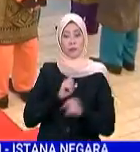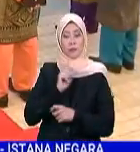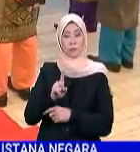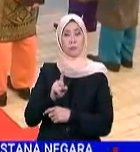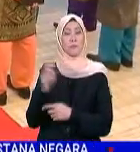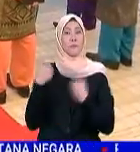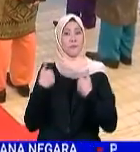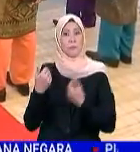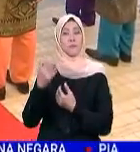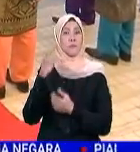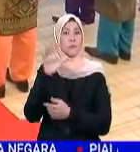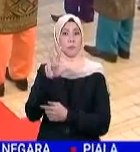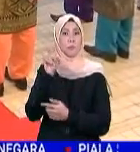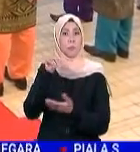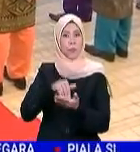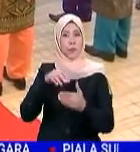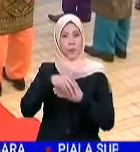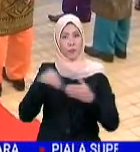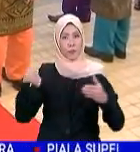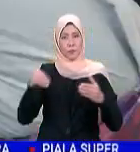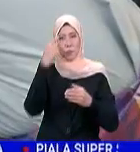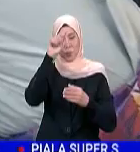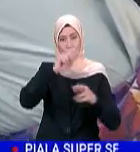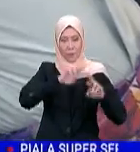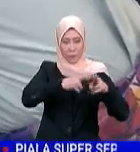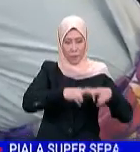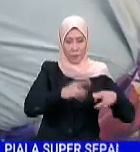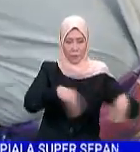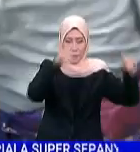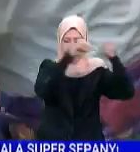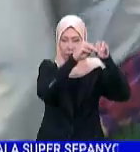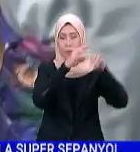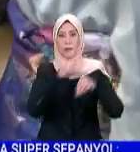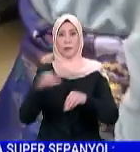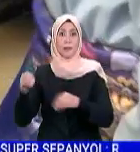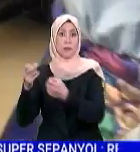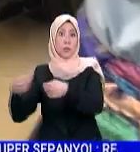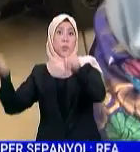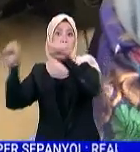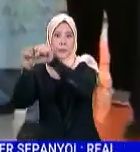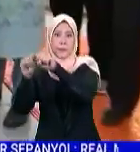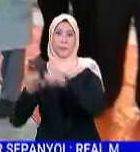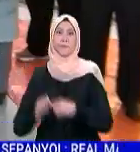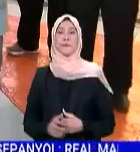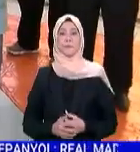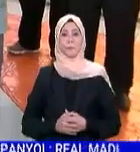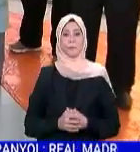RM30,000 baik-baik pulih masjid dan RM10,000 lagi bagi surau.